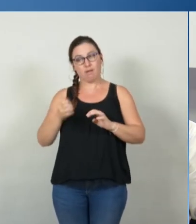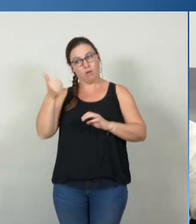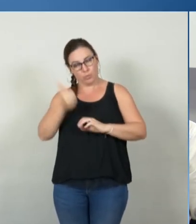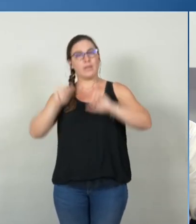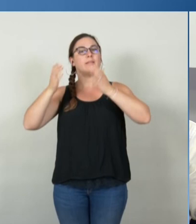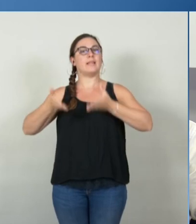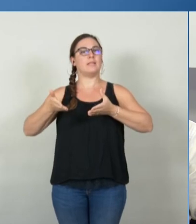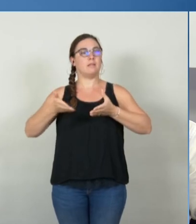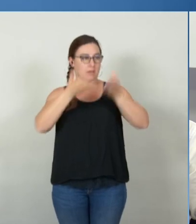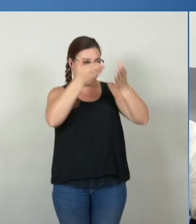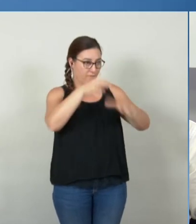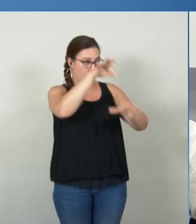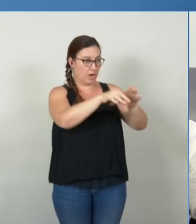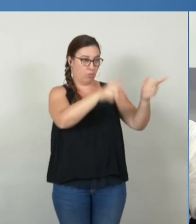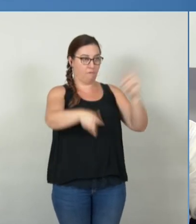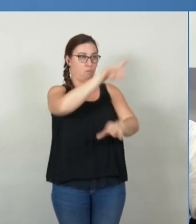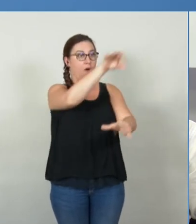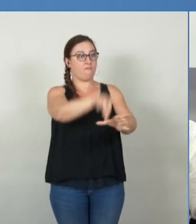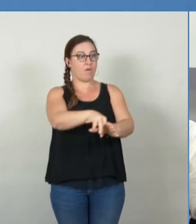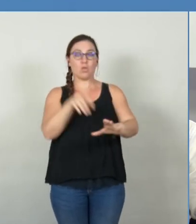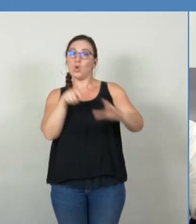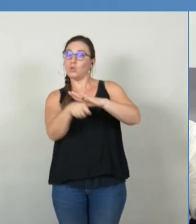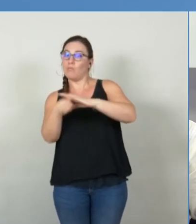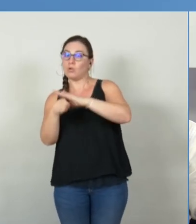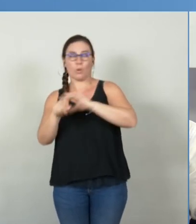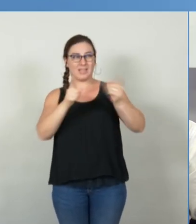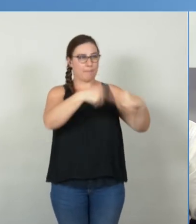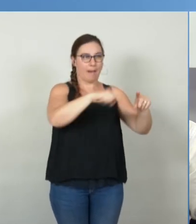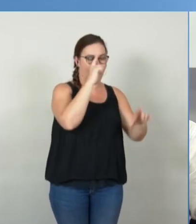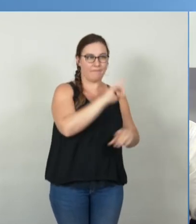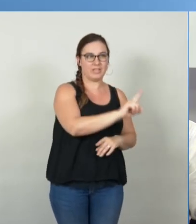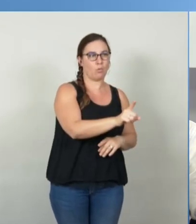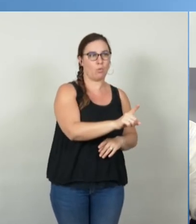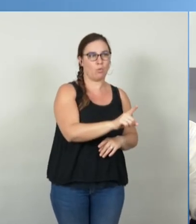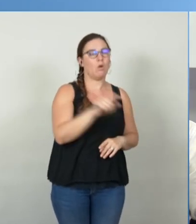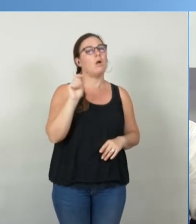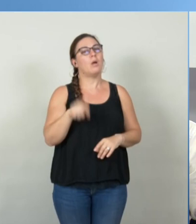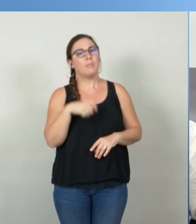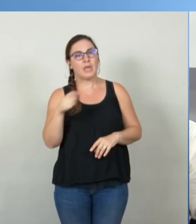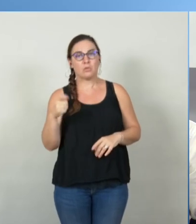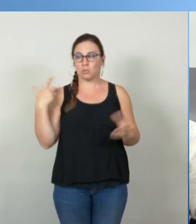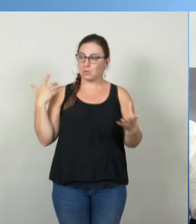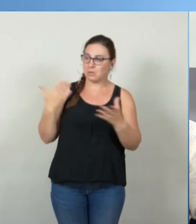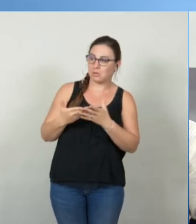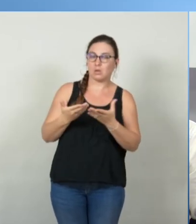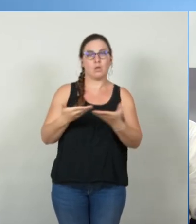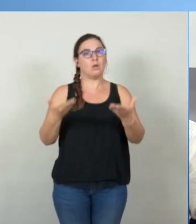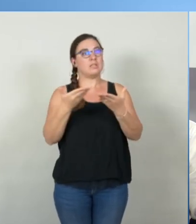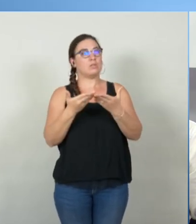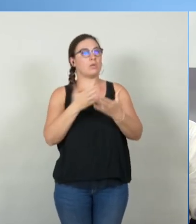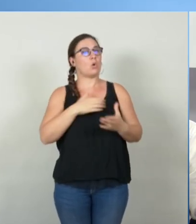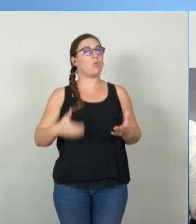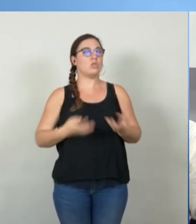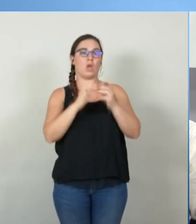et le municipaux qui votait les subventions et pas le comité de la vie même si nous n'avons pas vu de cas où le conseil municipal est décidé de